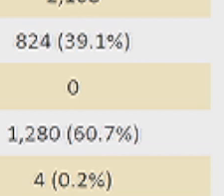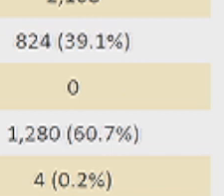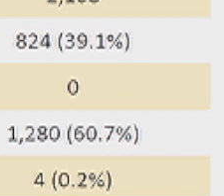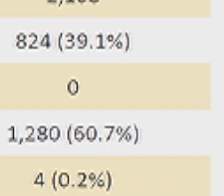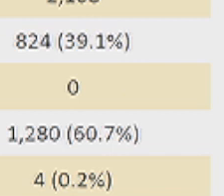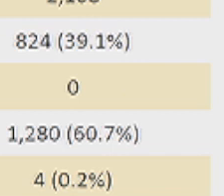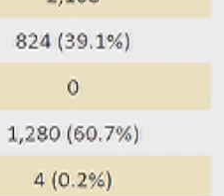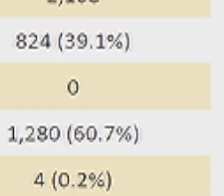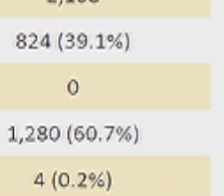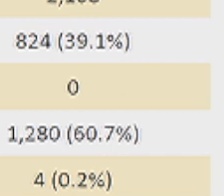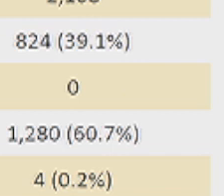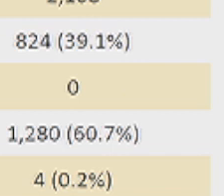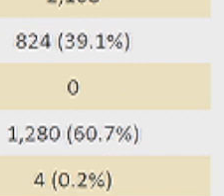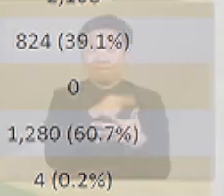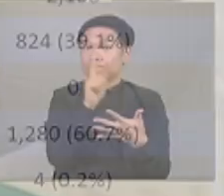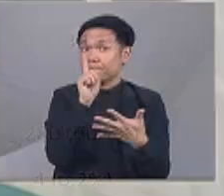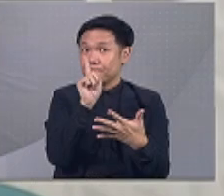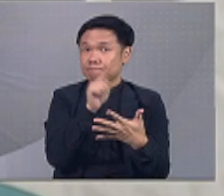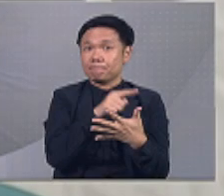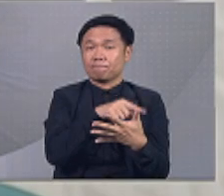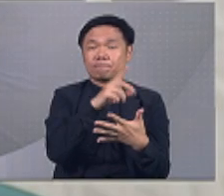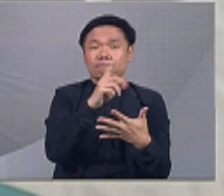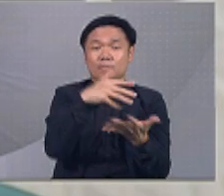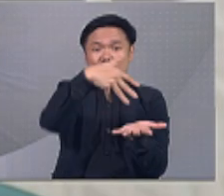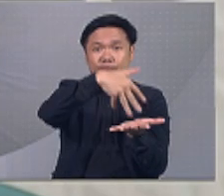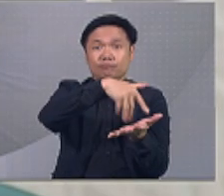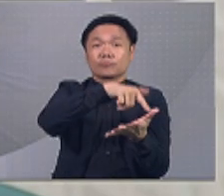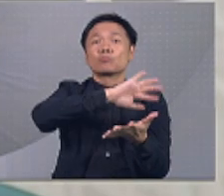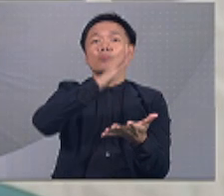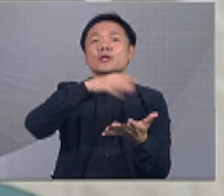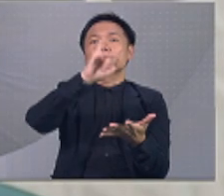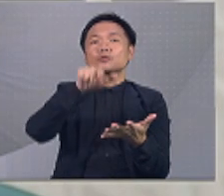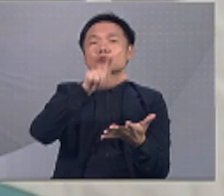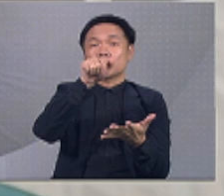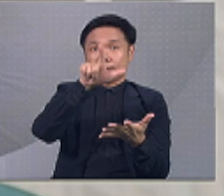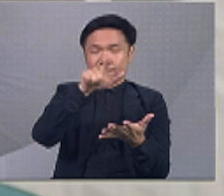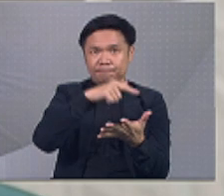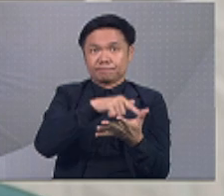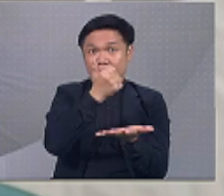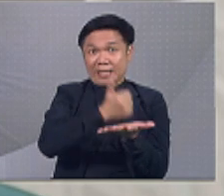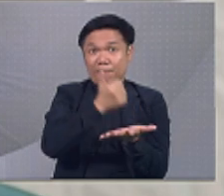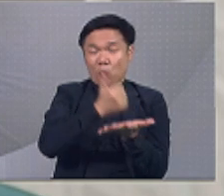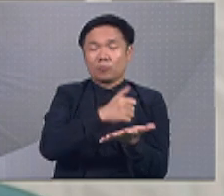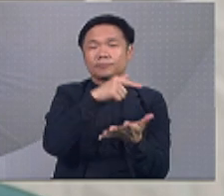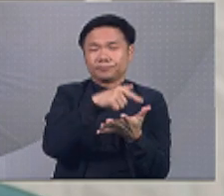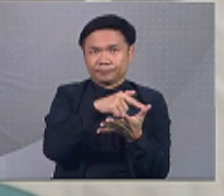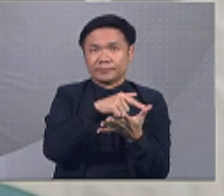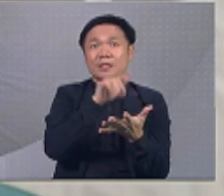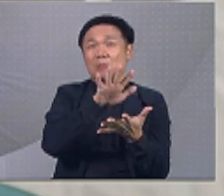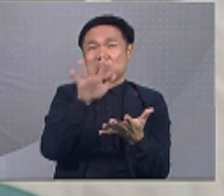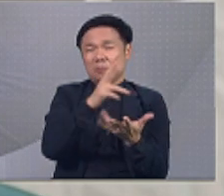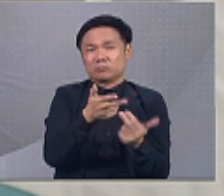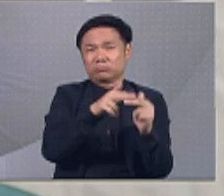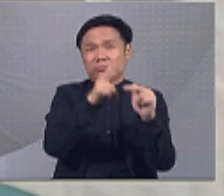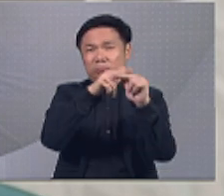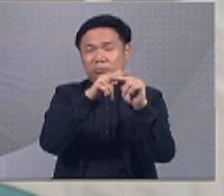plastik yang pertama ialah Depok tahanan immigration ke Jalil ada pertambahan 55 Chase dana